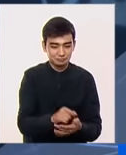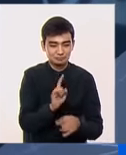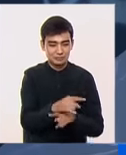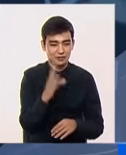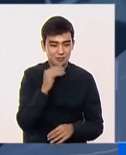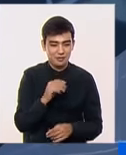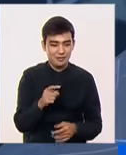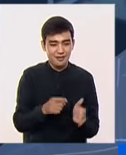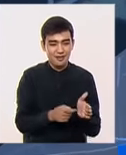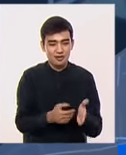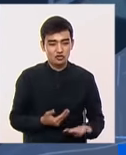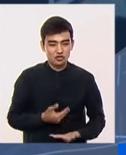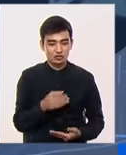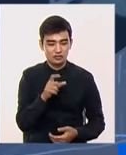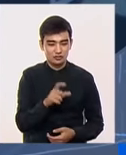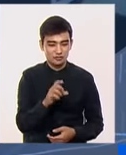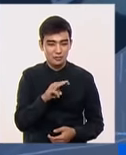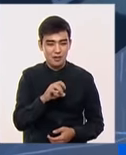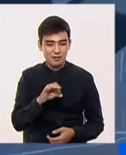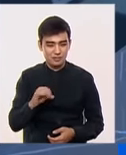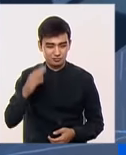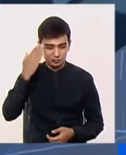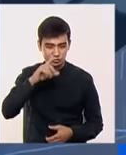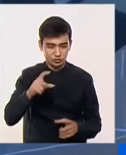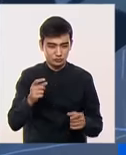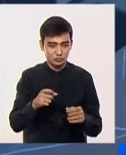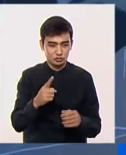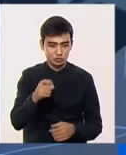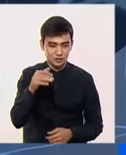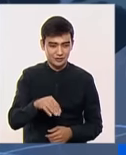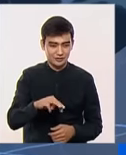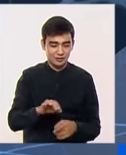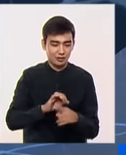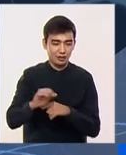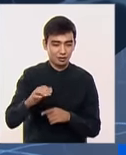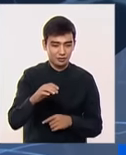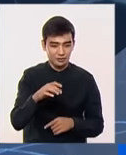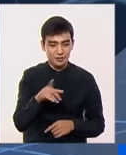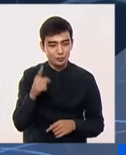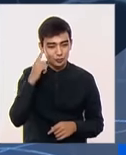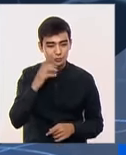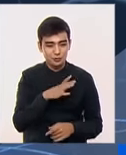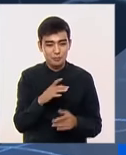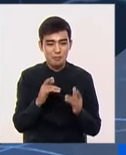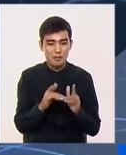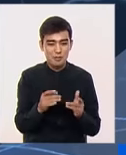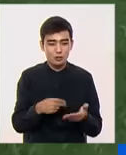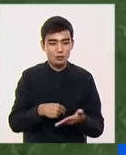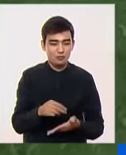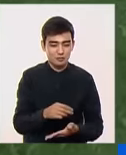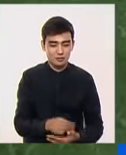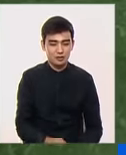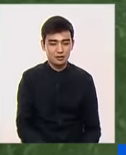караганды марина шаповалова перечислила незнакомым людям больше ста тысяч тенге она думала что купила мебель